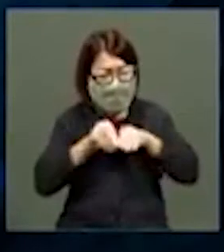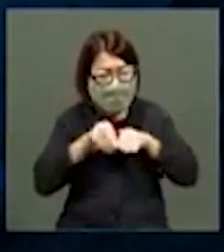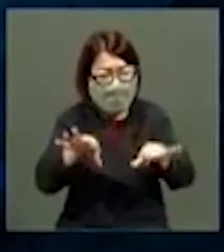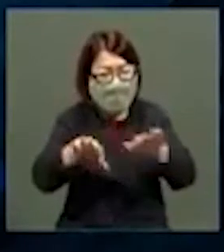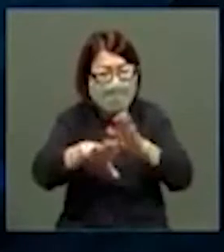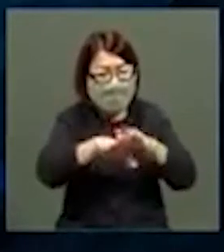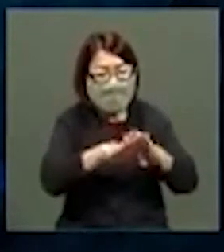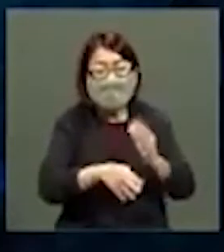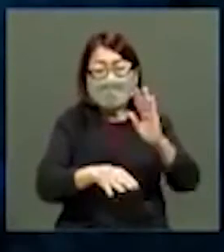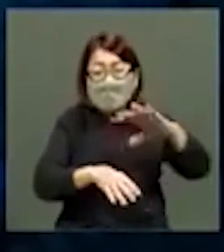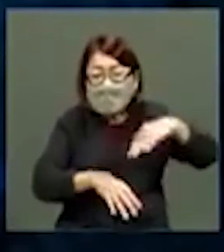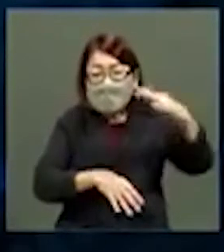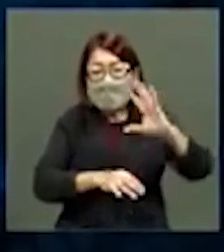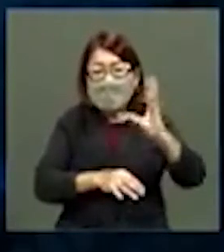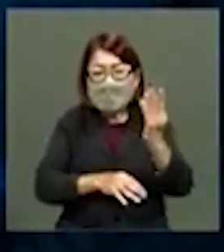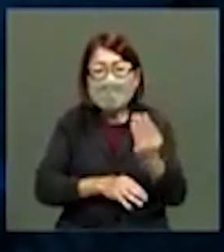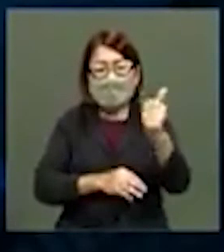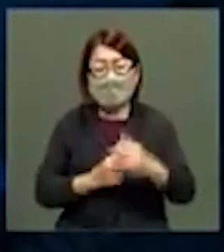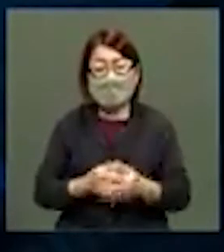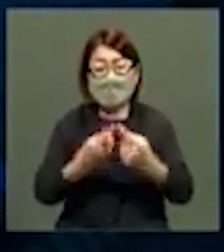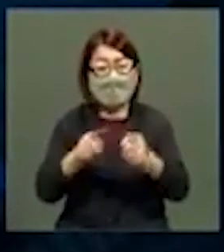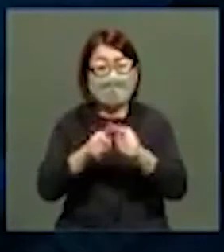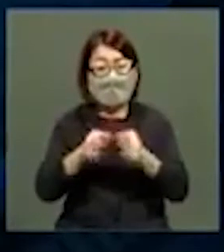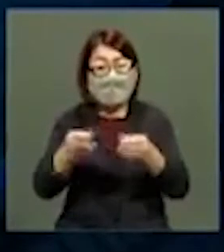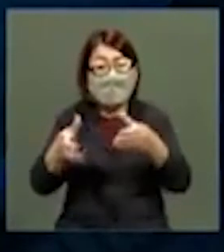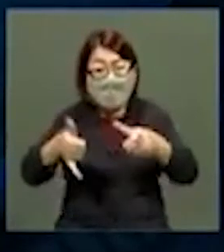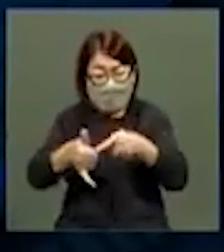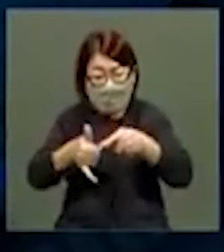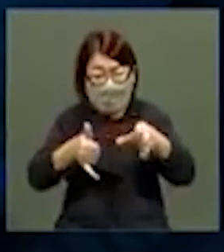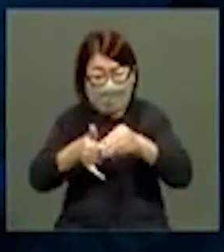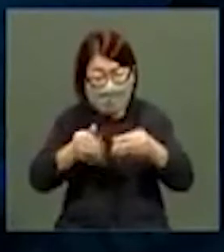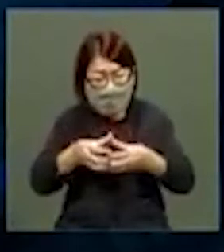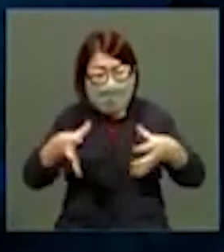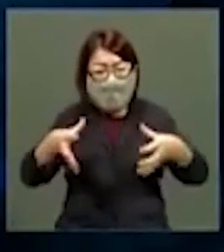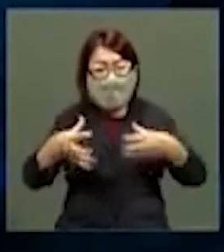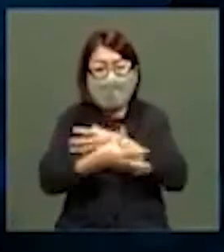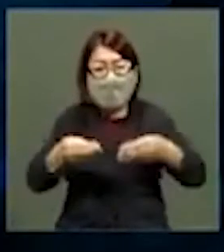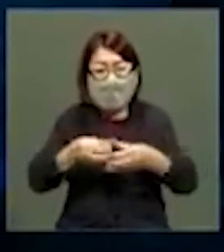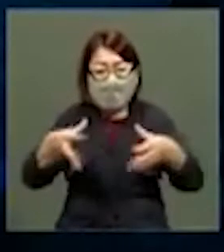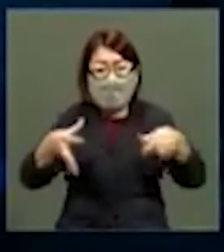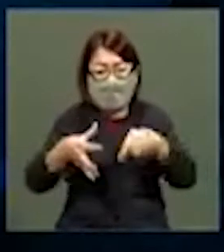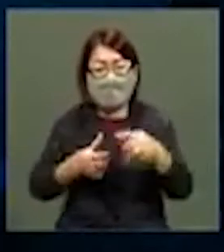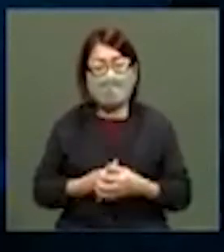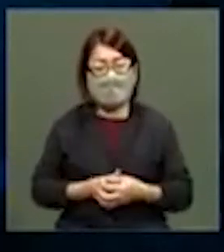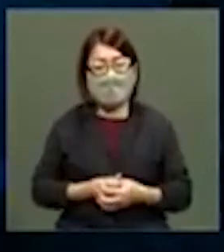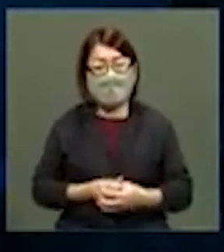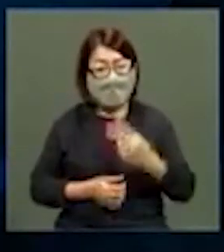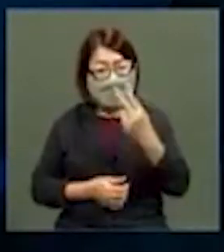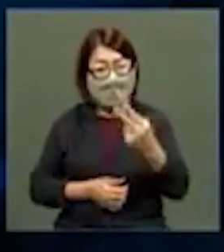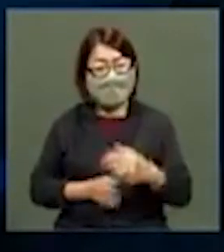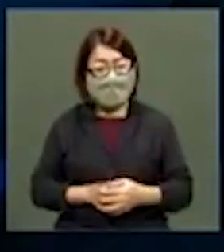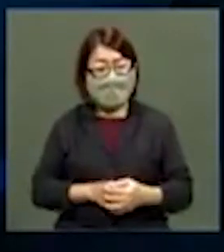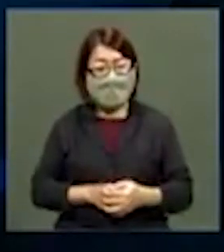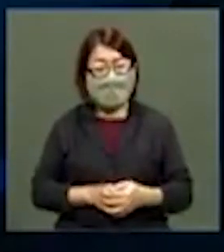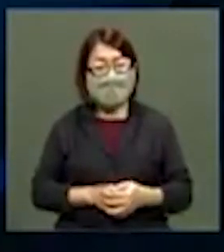ดียวกันกับมาตรการของคลัสเตอร์ต่างๆนะครับผมขออนุญาตไปเร็วๆอันนี้ก็ขออนุญาตวางไว้ในแผ่นสไลด์